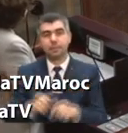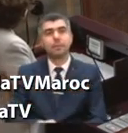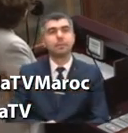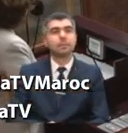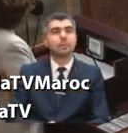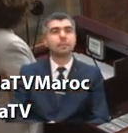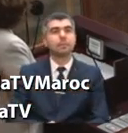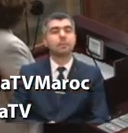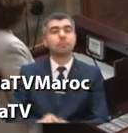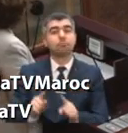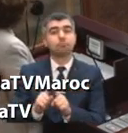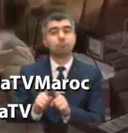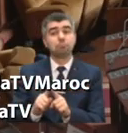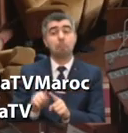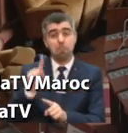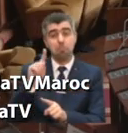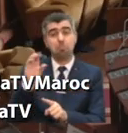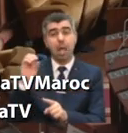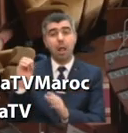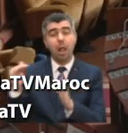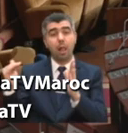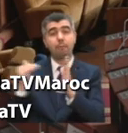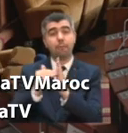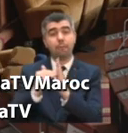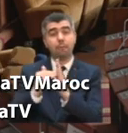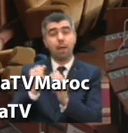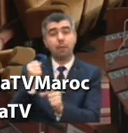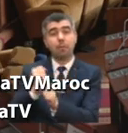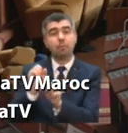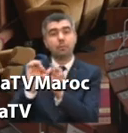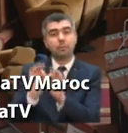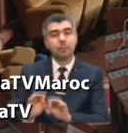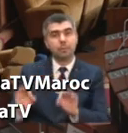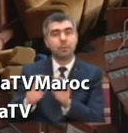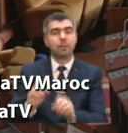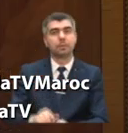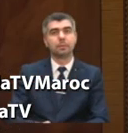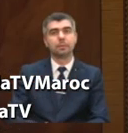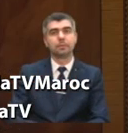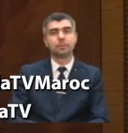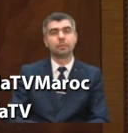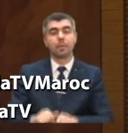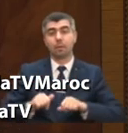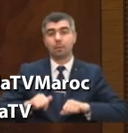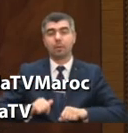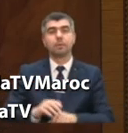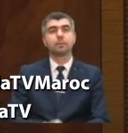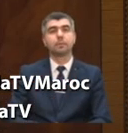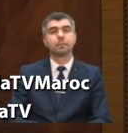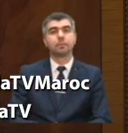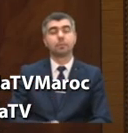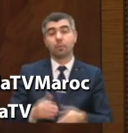بفعل فقدان مئات الآلاف من الأجراء لمناصب شغلهم. السيد الوزير،